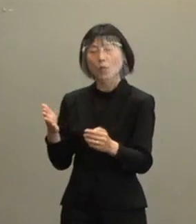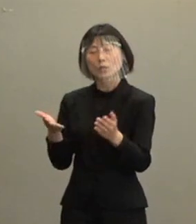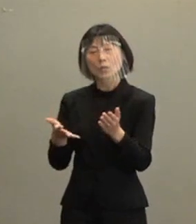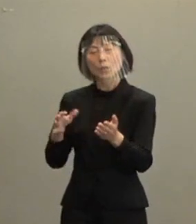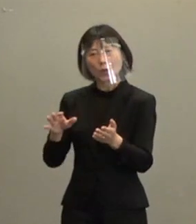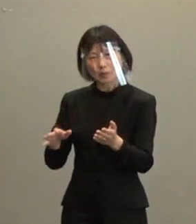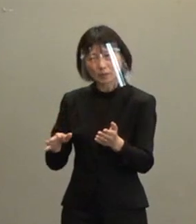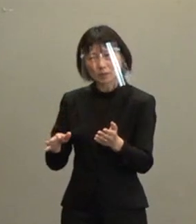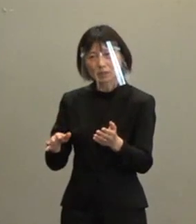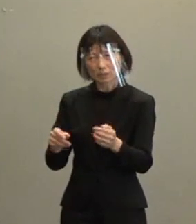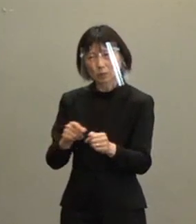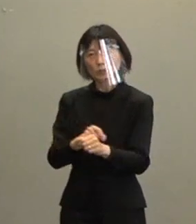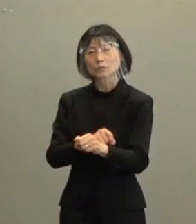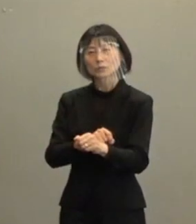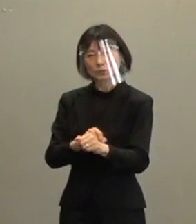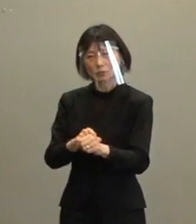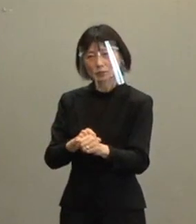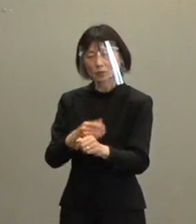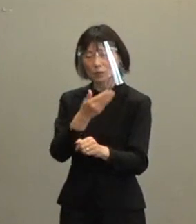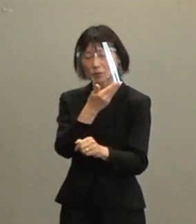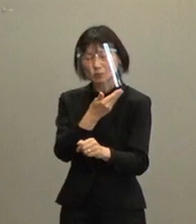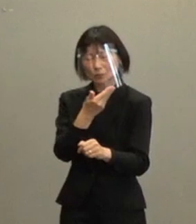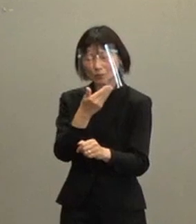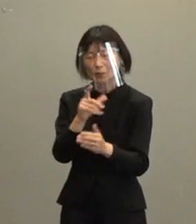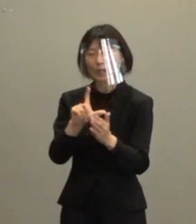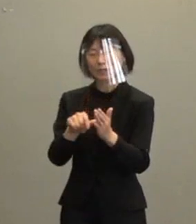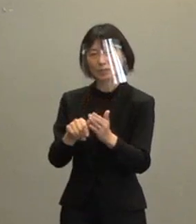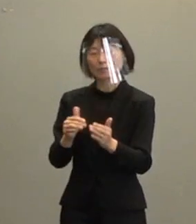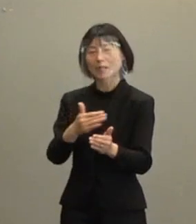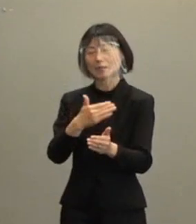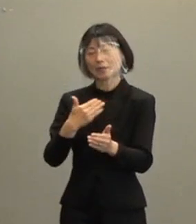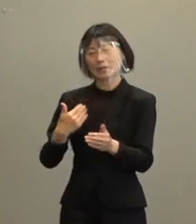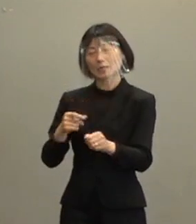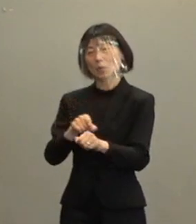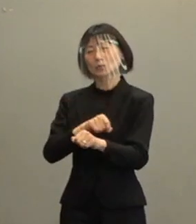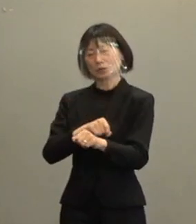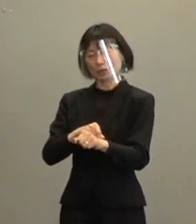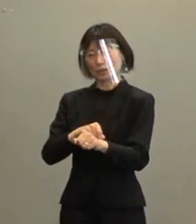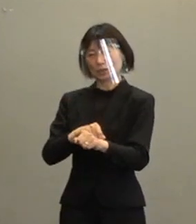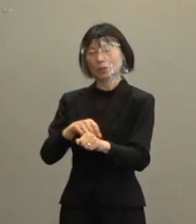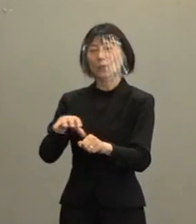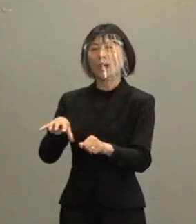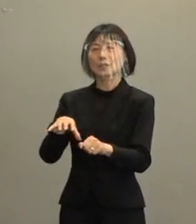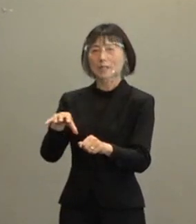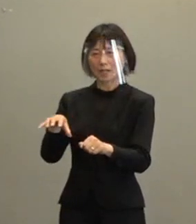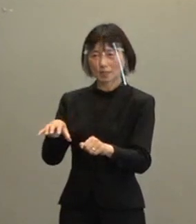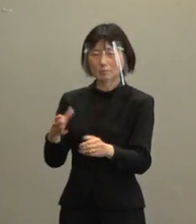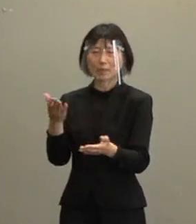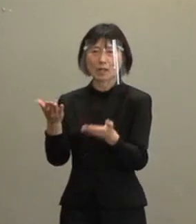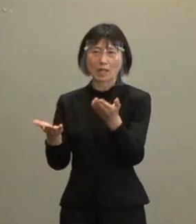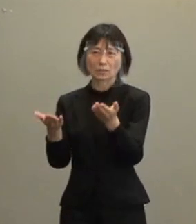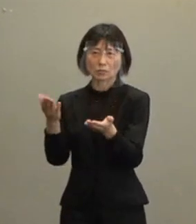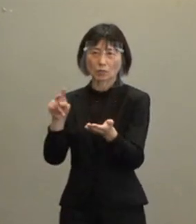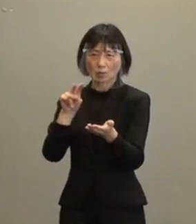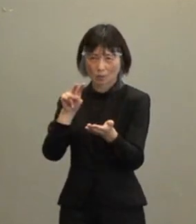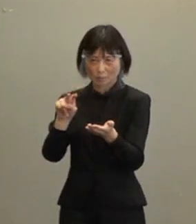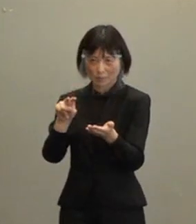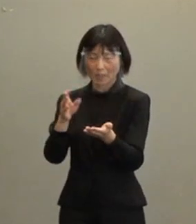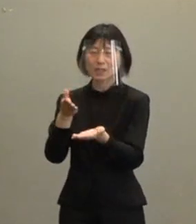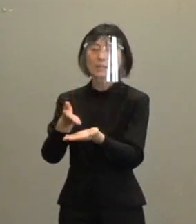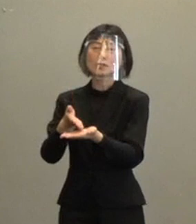特有の重要な時期になりますので、我々は特にその点についてですね、バランスを見て申し上